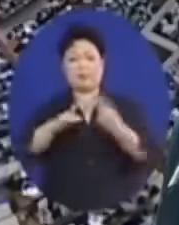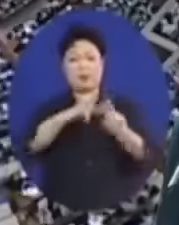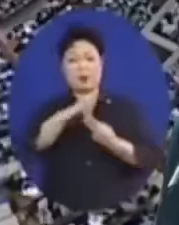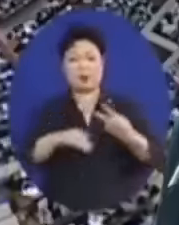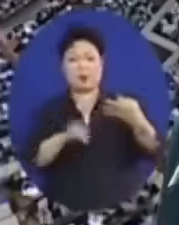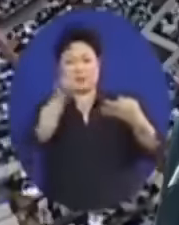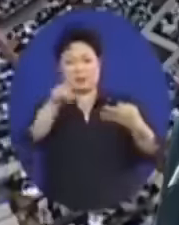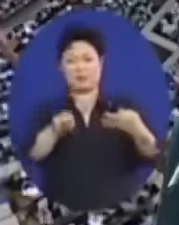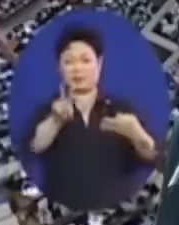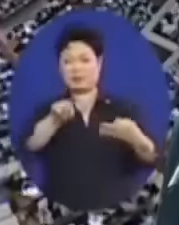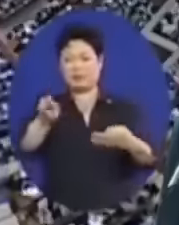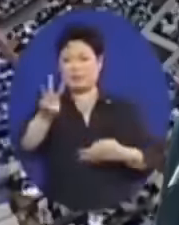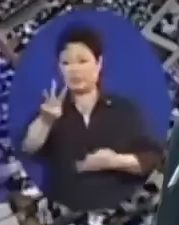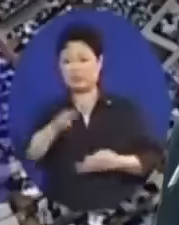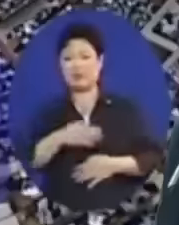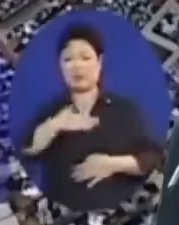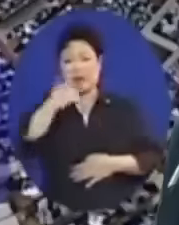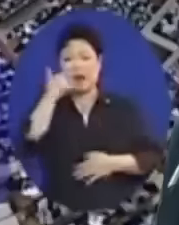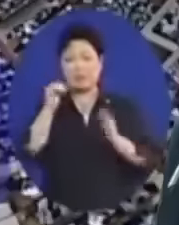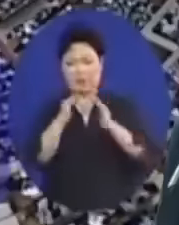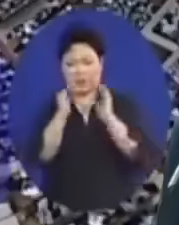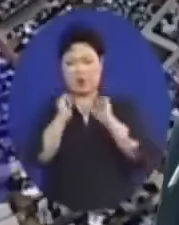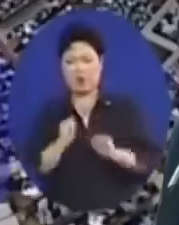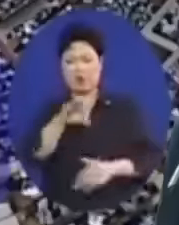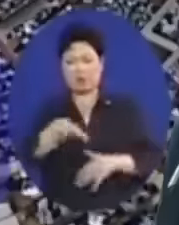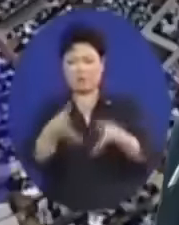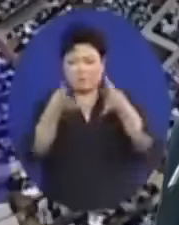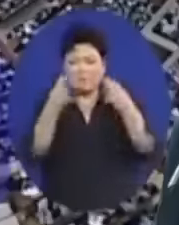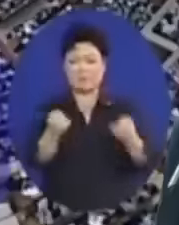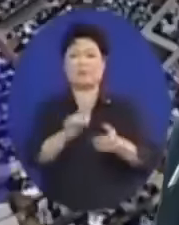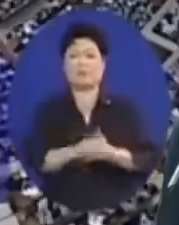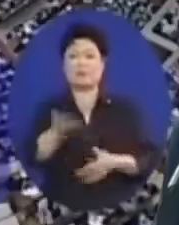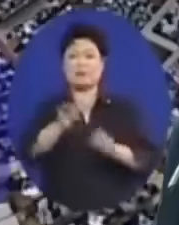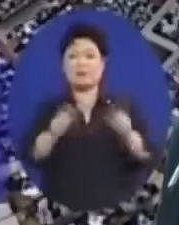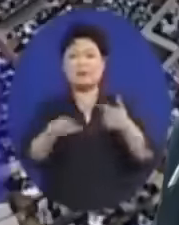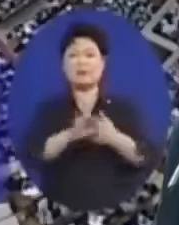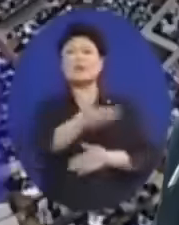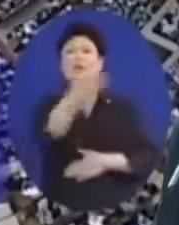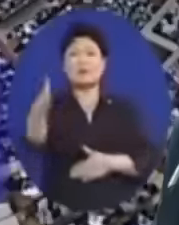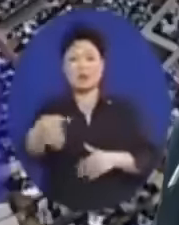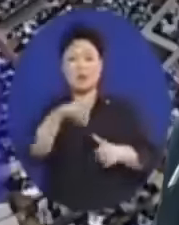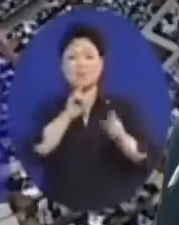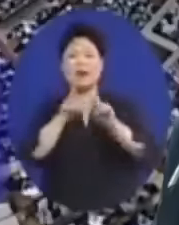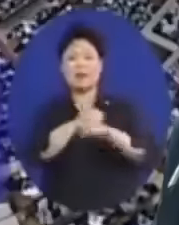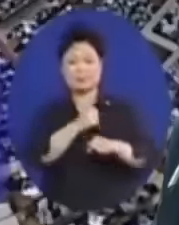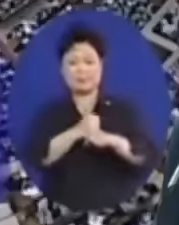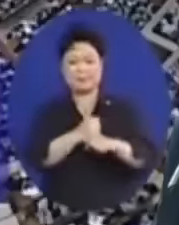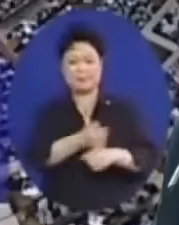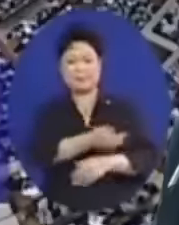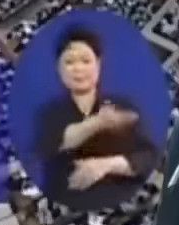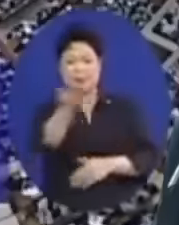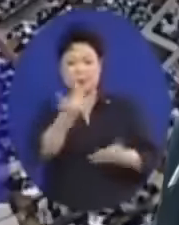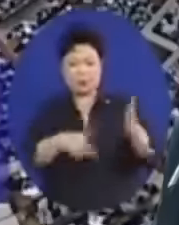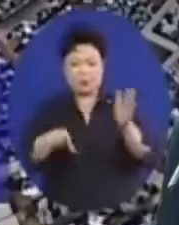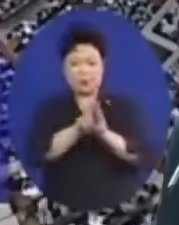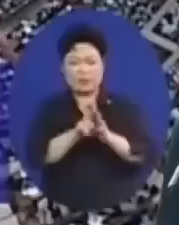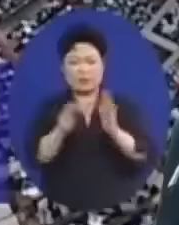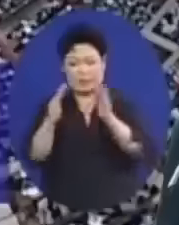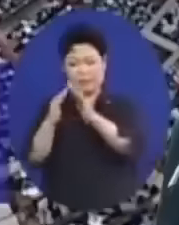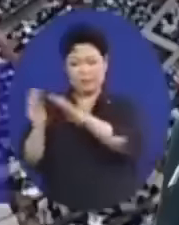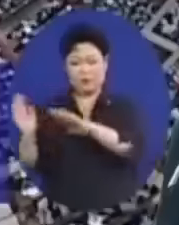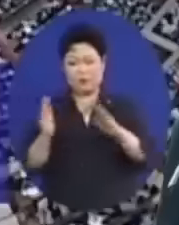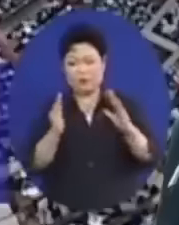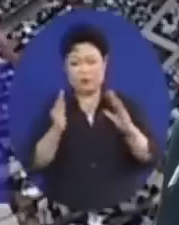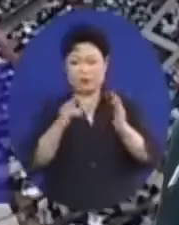요한복음 14장 2절로 3절에 내 아버지 집에 거할 곳이 많도다. 그렇지 않으면 너희에게 일렀으리라. 내가 너희를 위하여 거처를